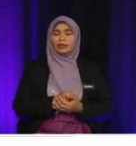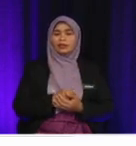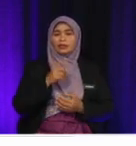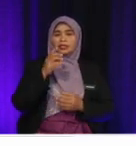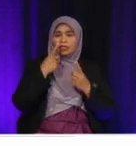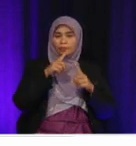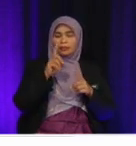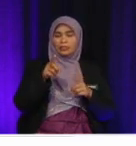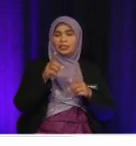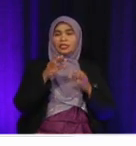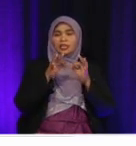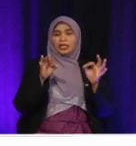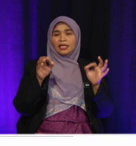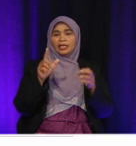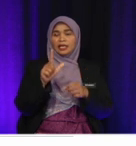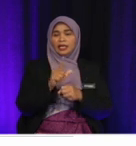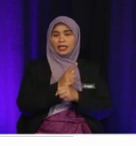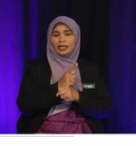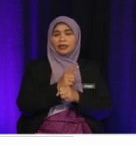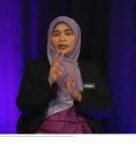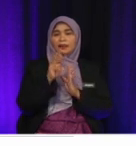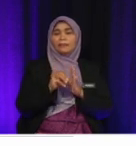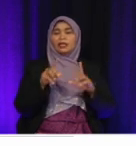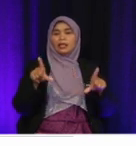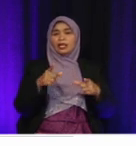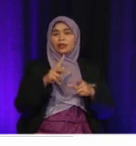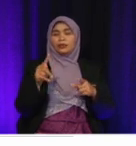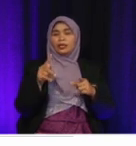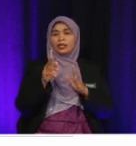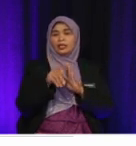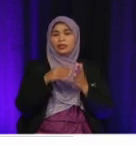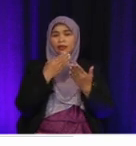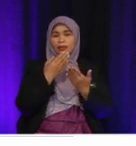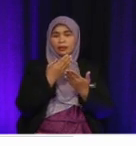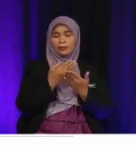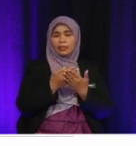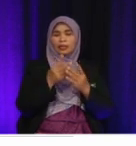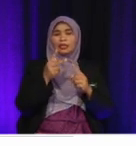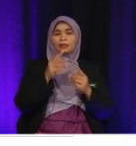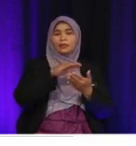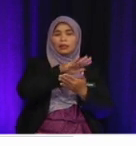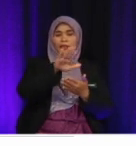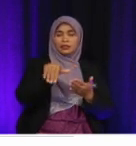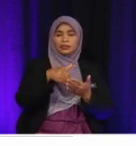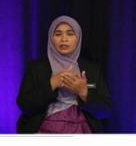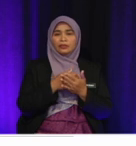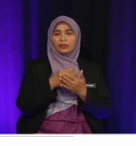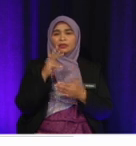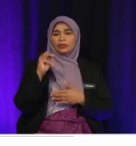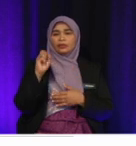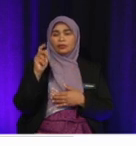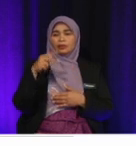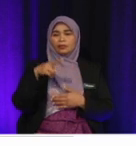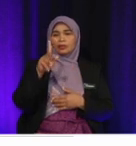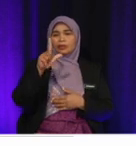memerlukan ayat lengkap ya Melakukan kebaikan terhadap ataupun kepada seluruh makhluk ayat ini sudah